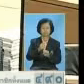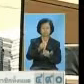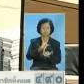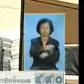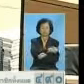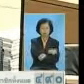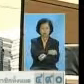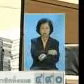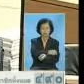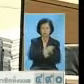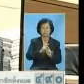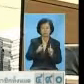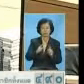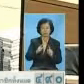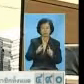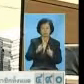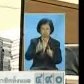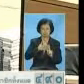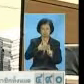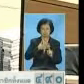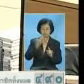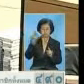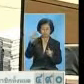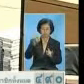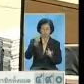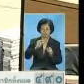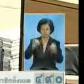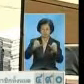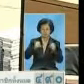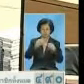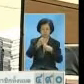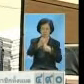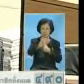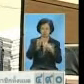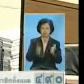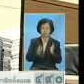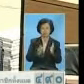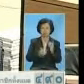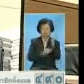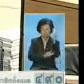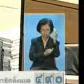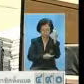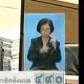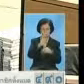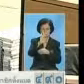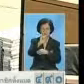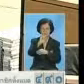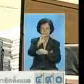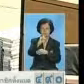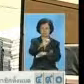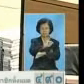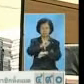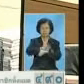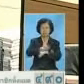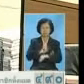ว่าผมเนี่ยเคยเป็นเจ้าของสวนยางพาราครับ40ไร่ครับที่บ้านซ่องเวียงส